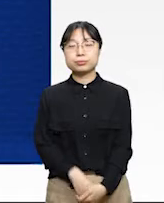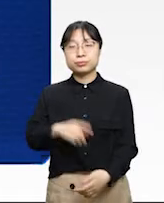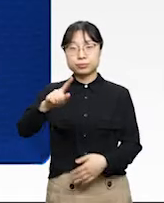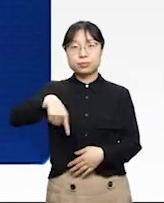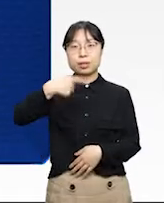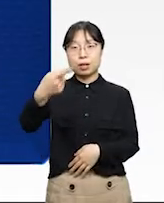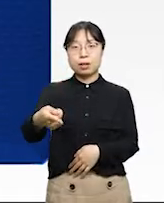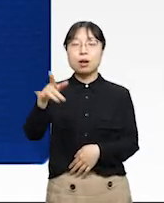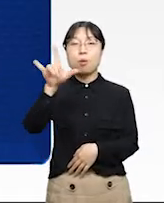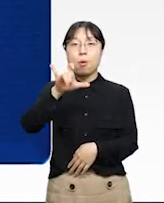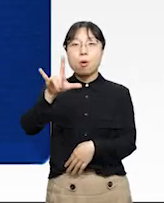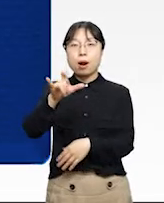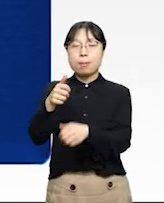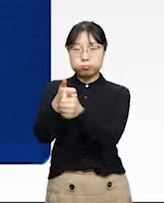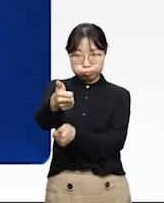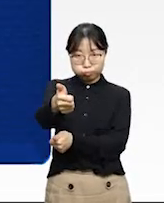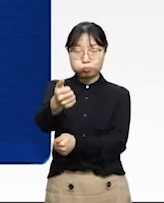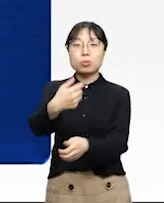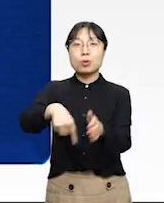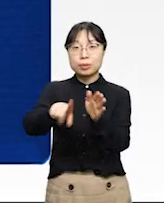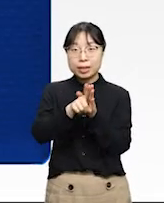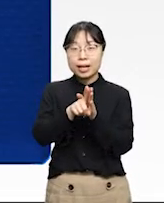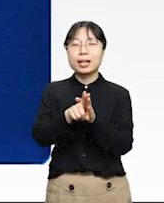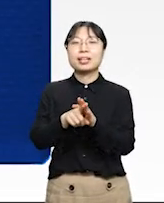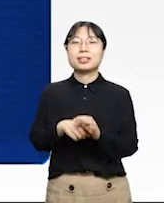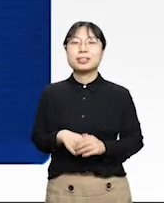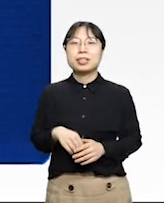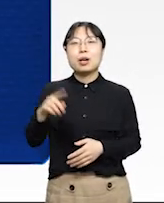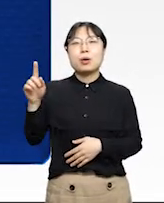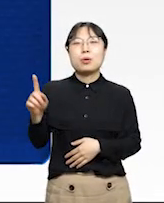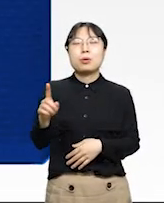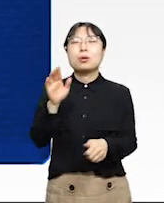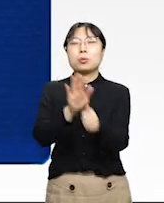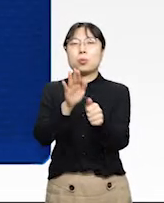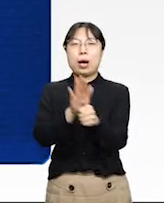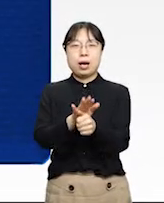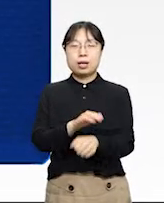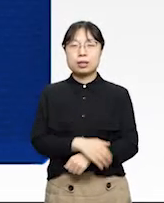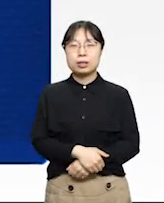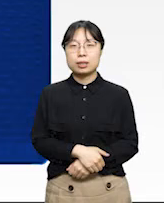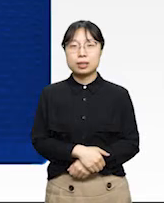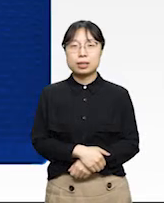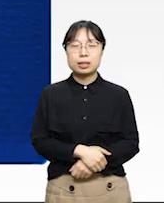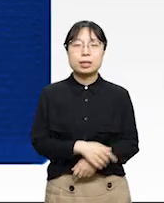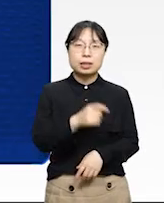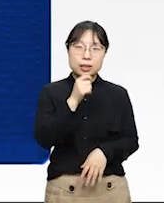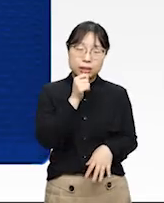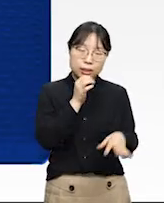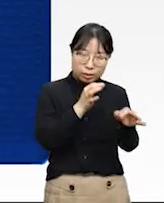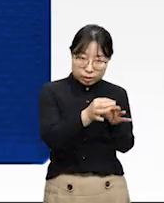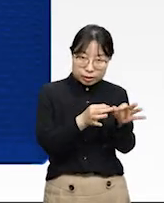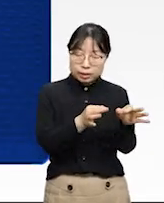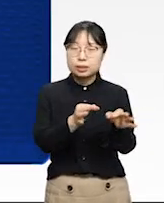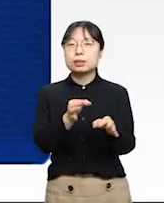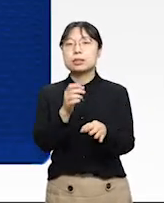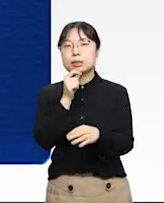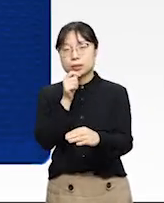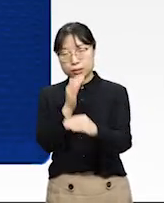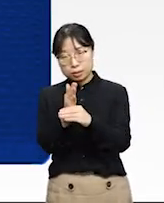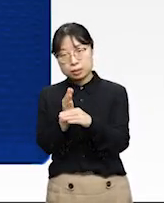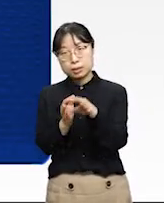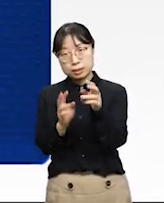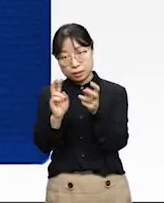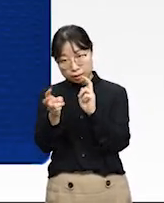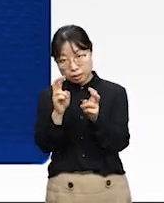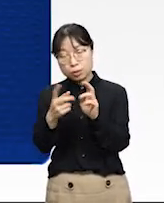다음은 코로나19 극복을 위한 상하수도요금 감면에 대한 안내입니다. 소상공인과 자영업자, 중소기업 등을